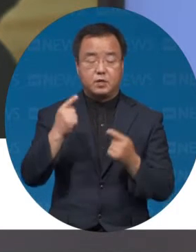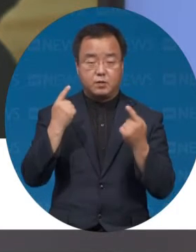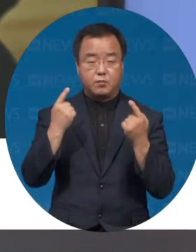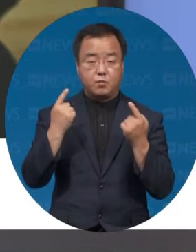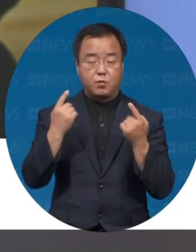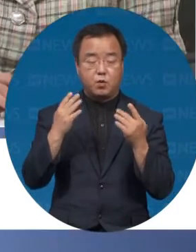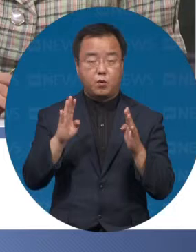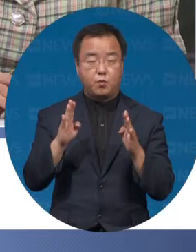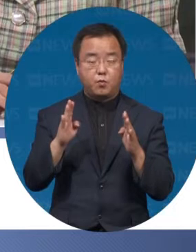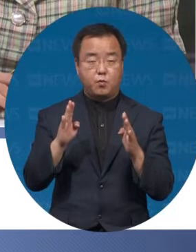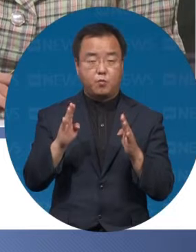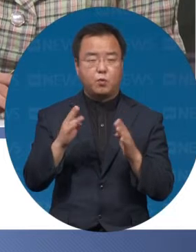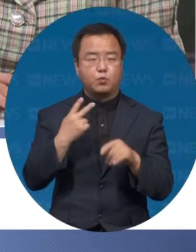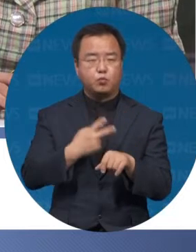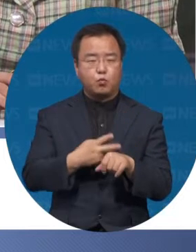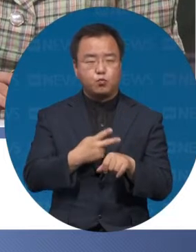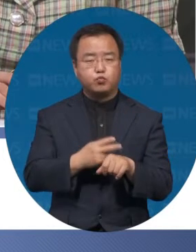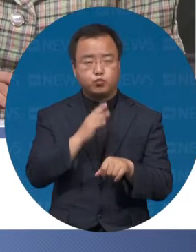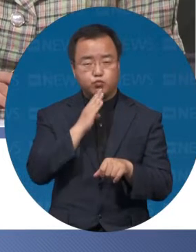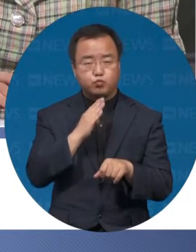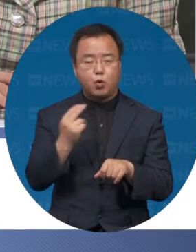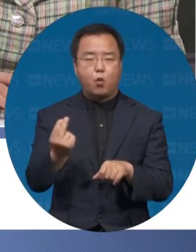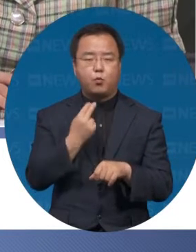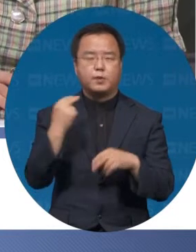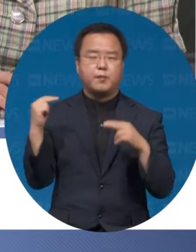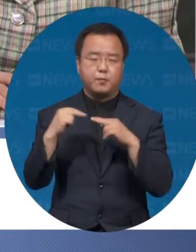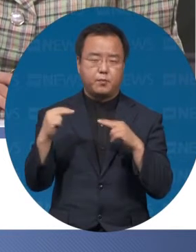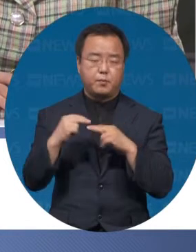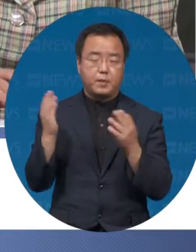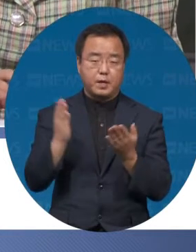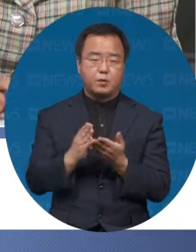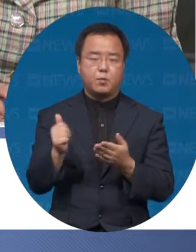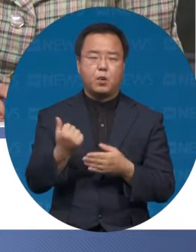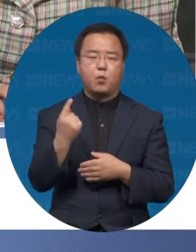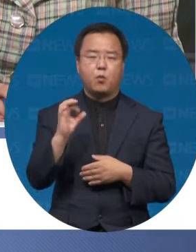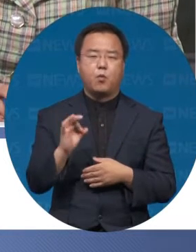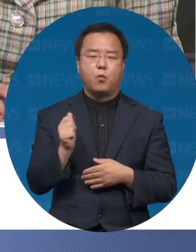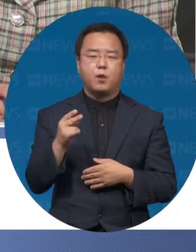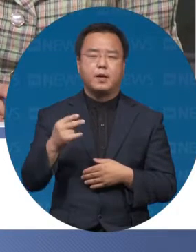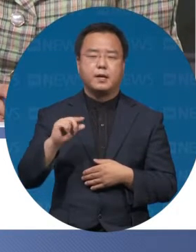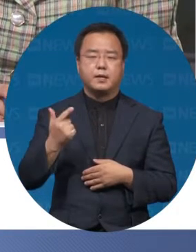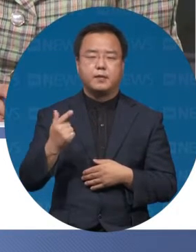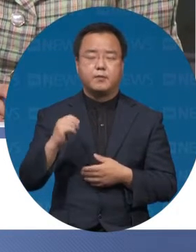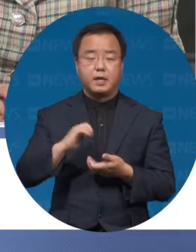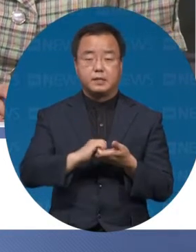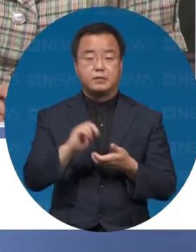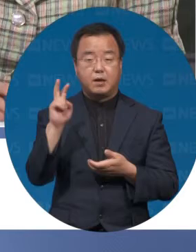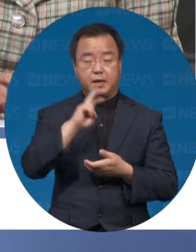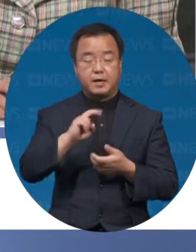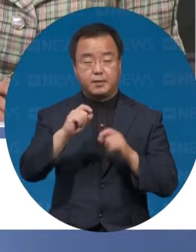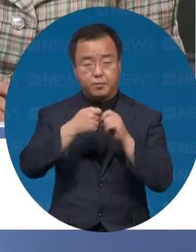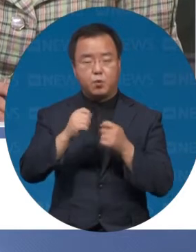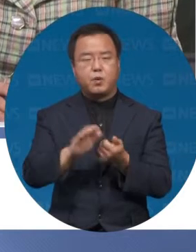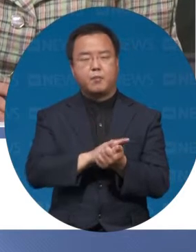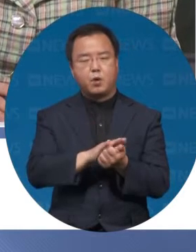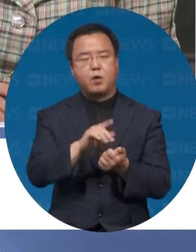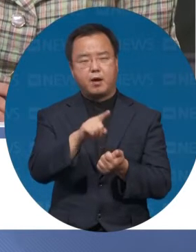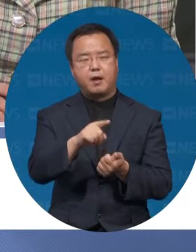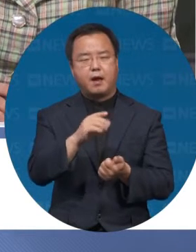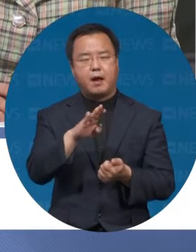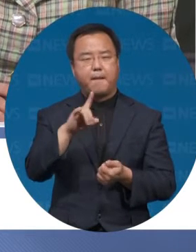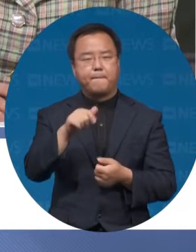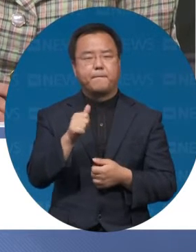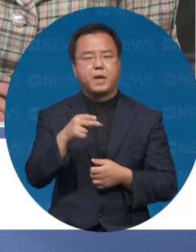성악가와 무대에 오르는 그와 호흡을 맞췄던 소프라노 홍혜란은 성악가들을 꼼꼼히 배려하는 모습을 보고 역시 큰